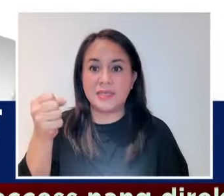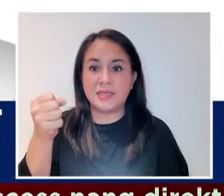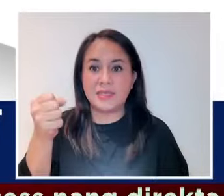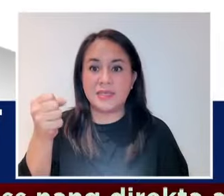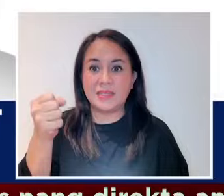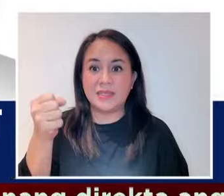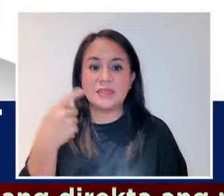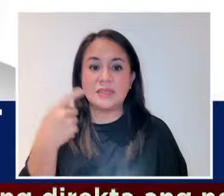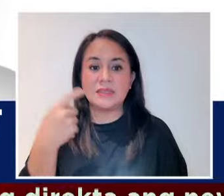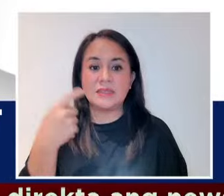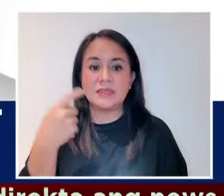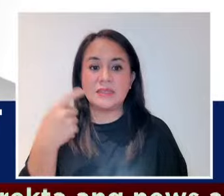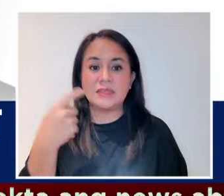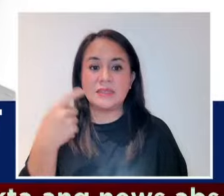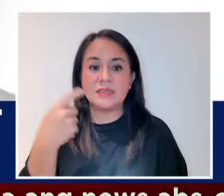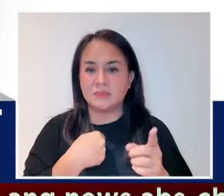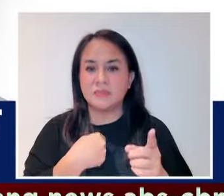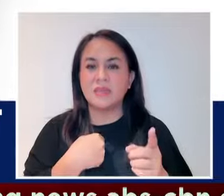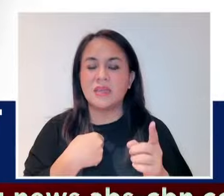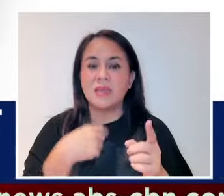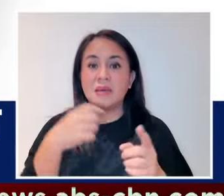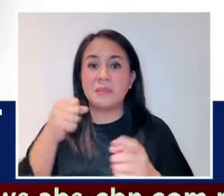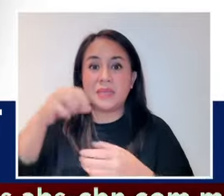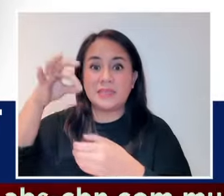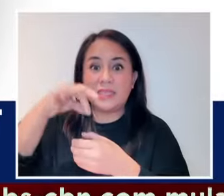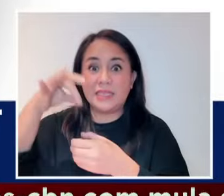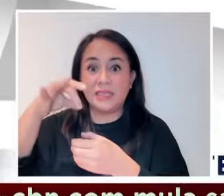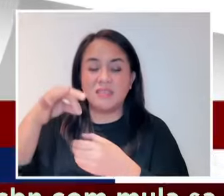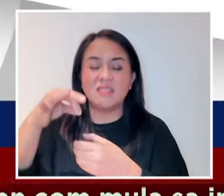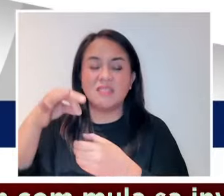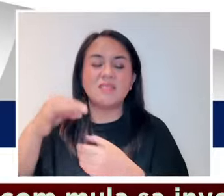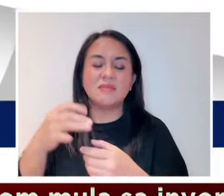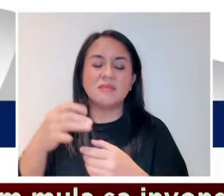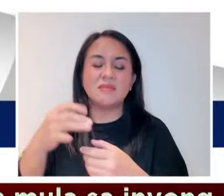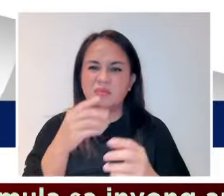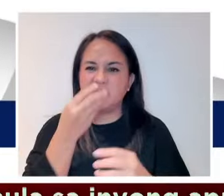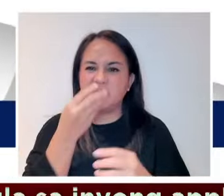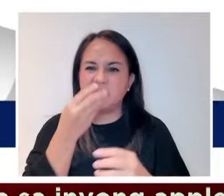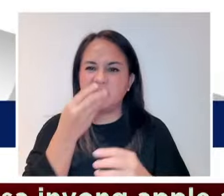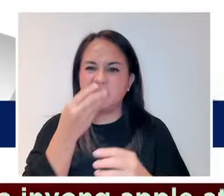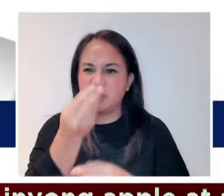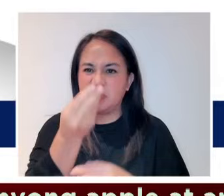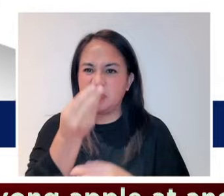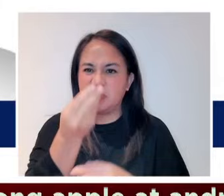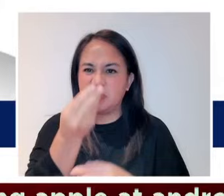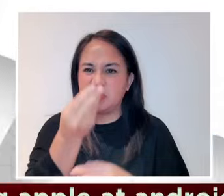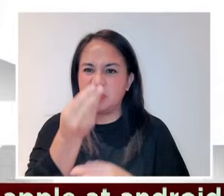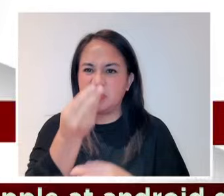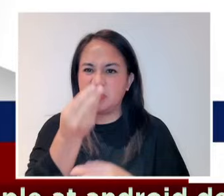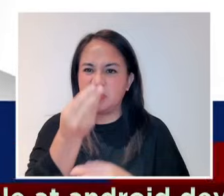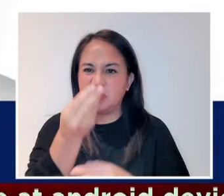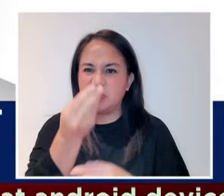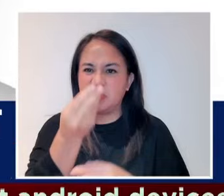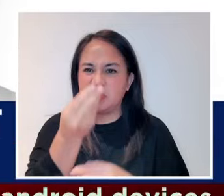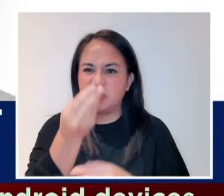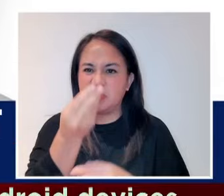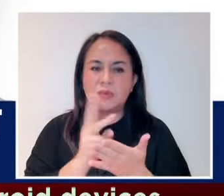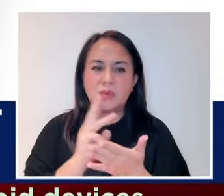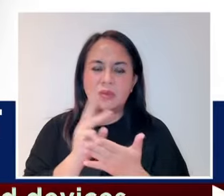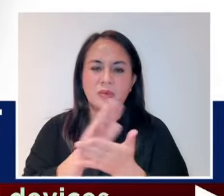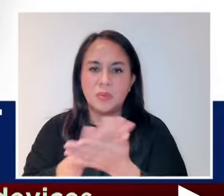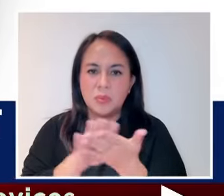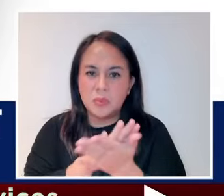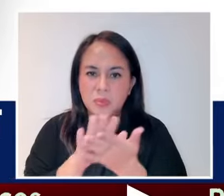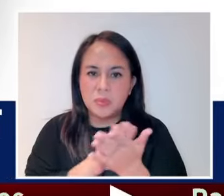customer, ligtas ang kanyang inumin. Lagi akong bumibili ng mineral na ngayon, panghugas din, pangbanlaw. Ganun. Para extra.